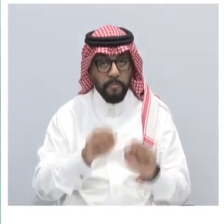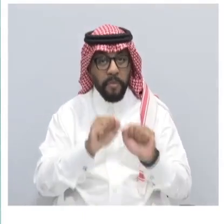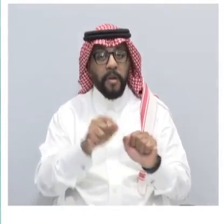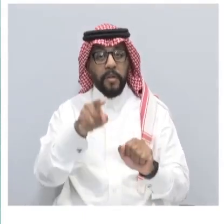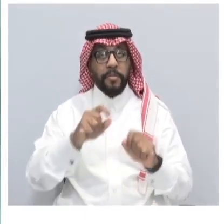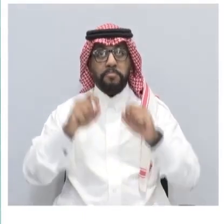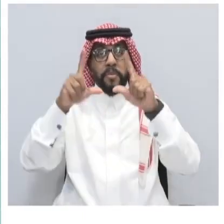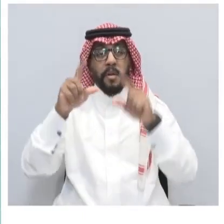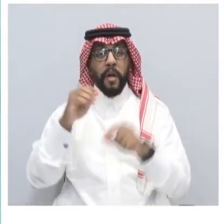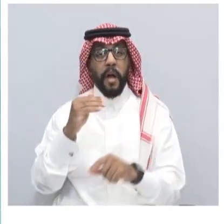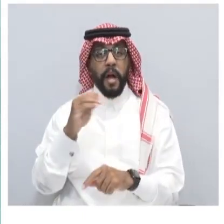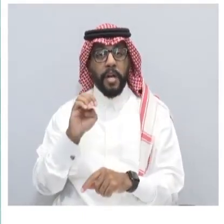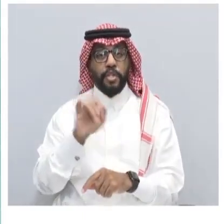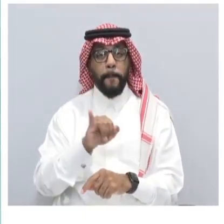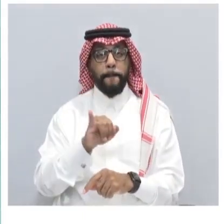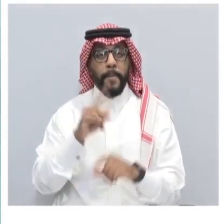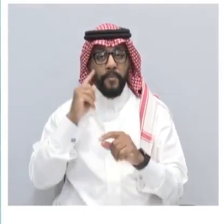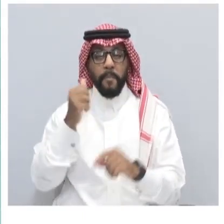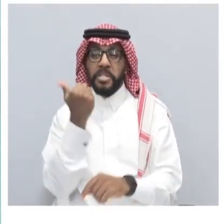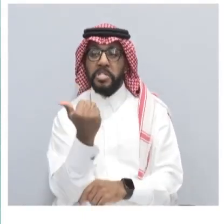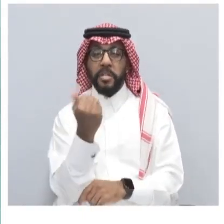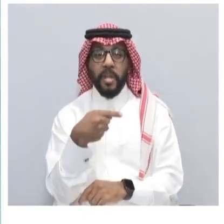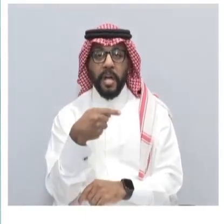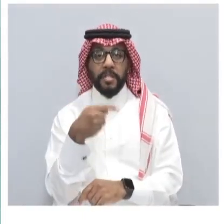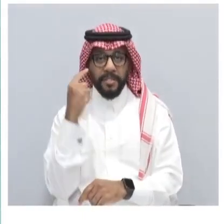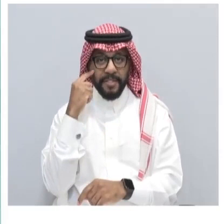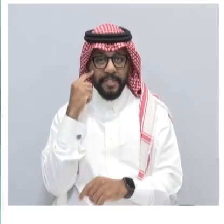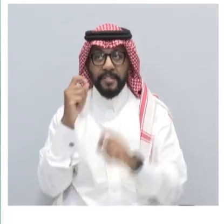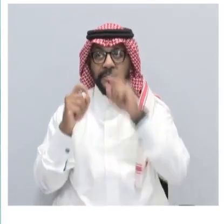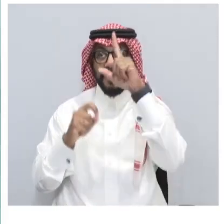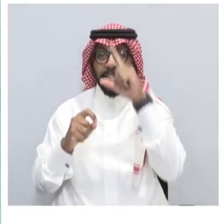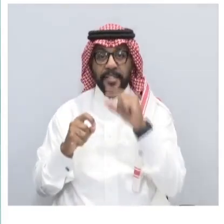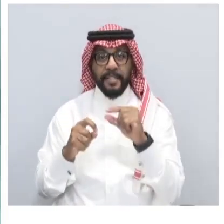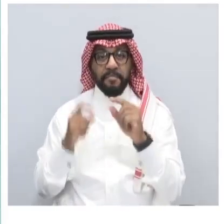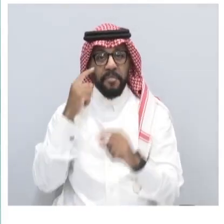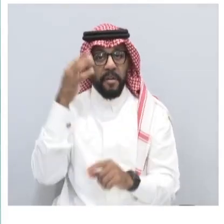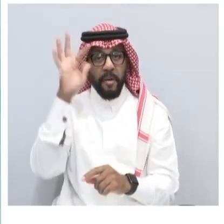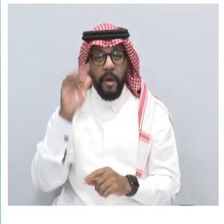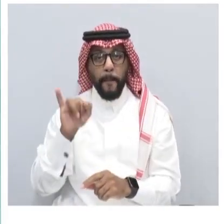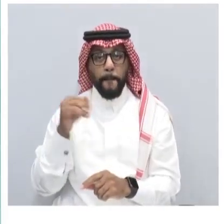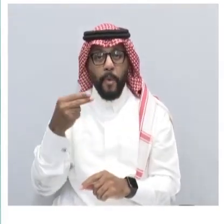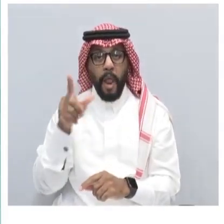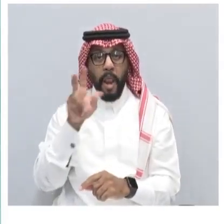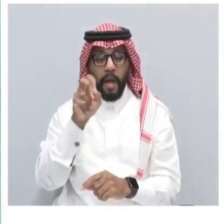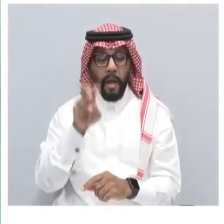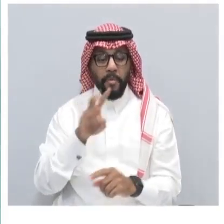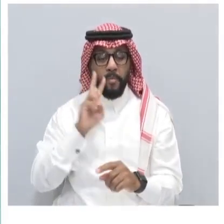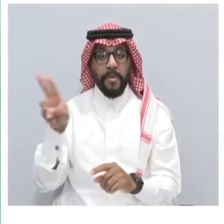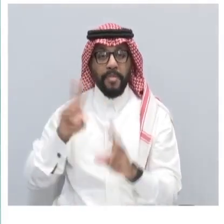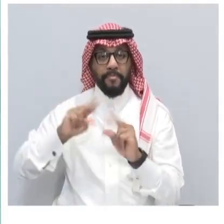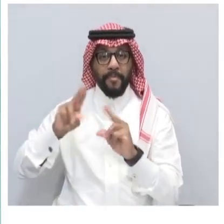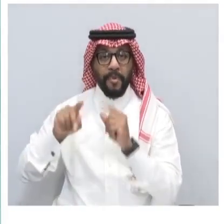اجعل حجم النص بمقدار 16 واجعل المسافه البادئه معلقه بمقدار نصف سم